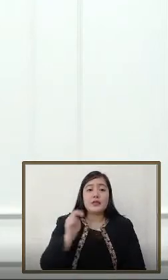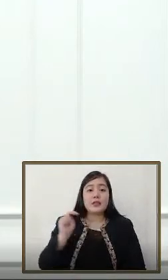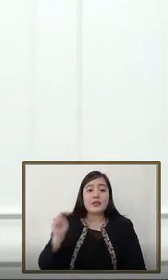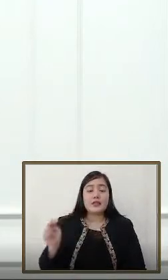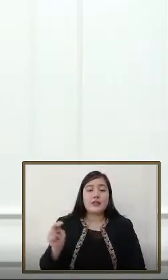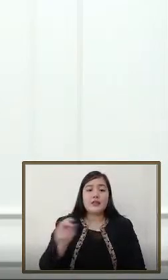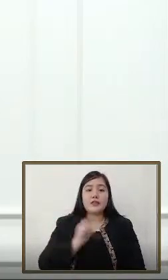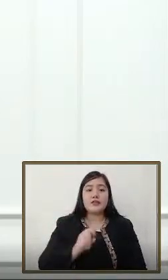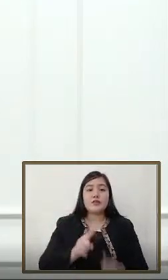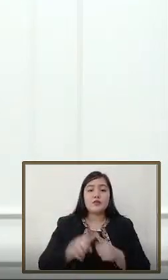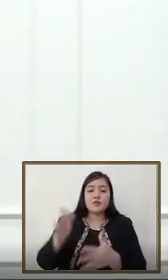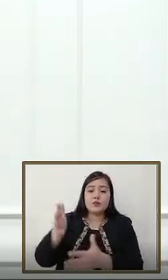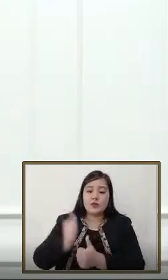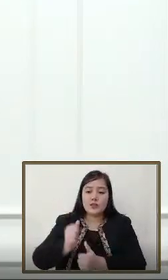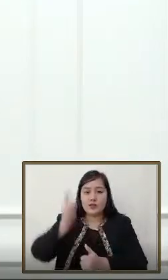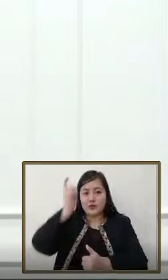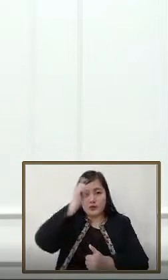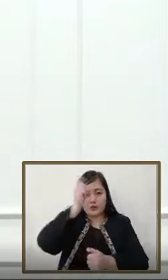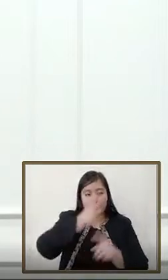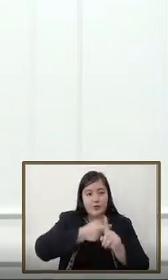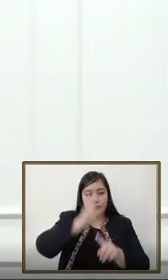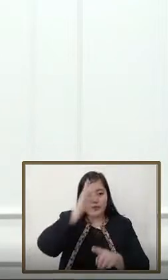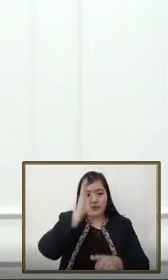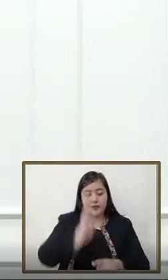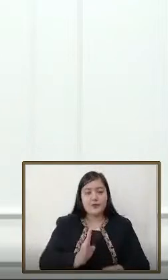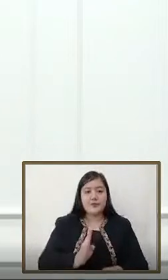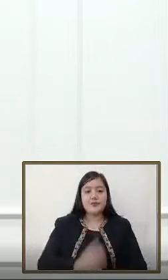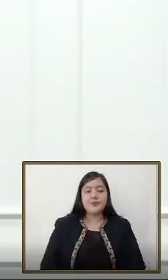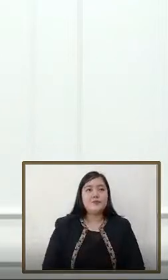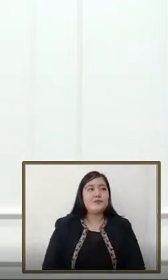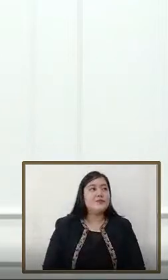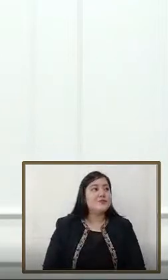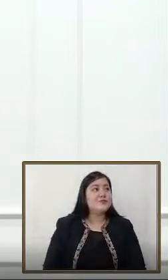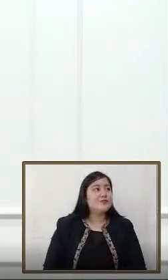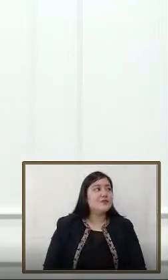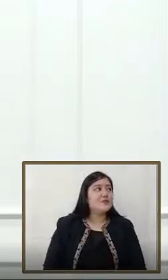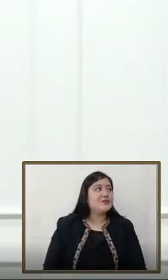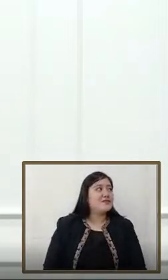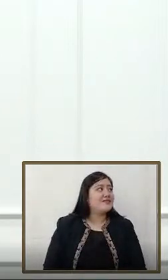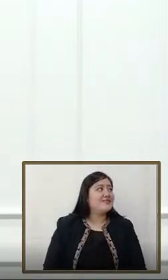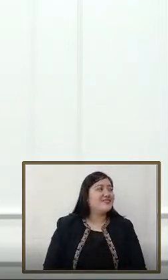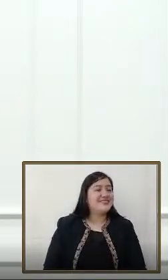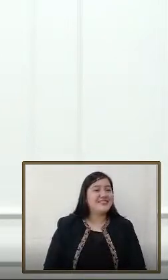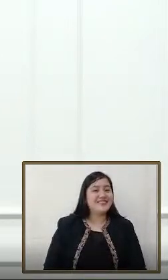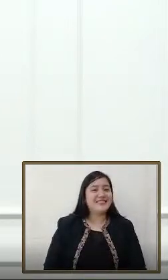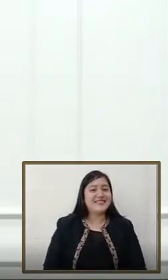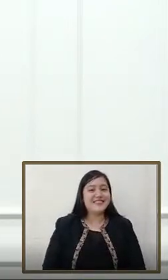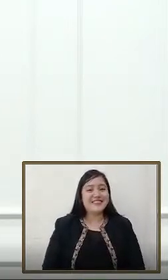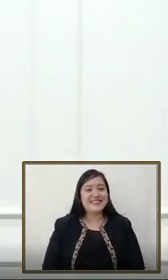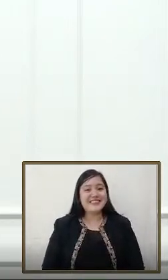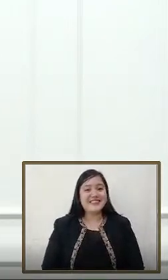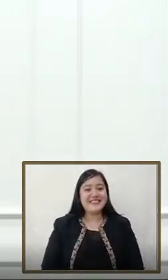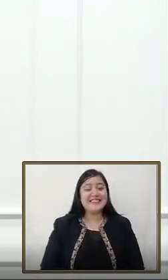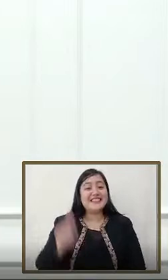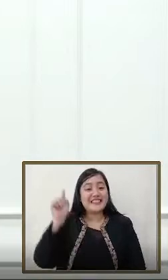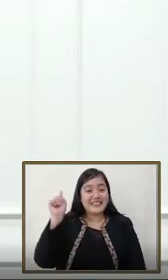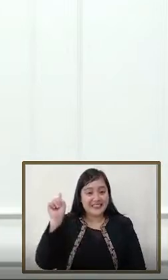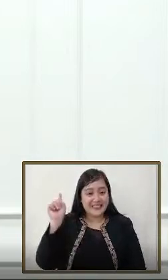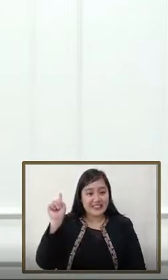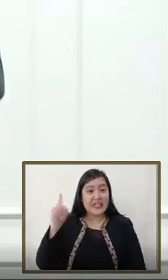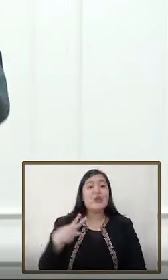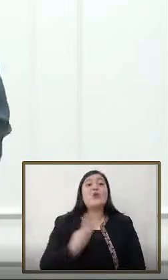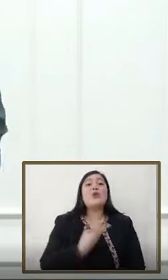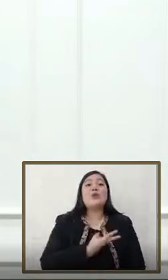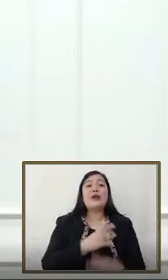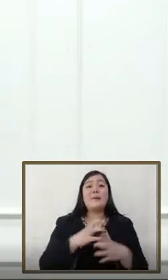Alam mo kasi mga kapatid, kung meron tayong ganun, sabihin ko sa inyo, ako na mismo ang sabi sa inyo, safe na safe tayo.